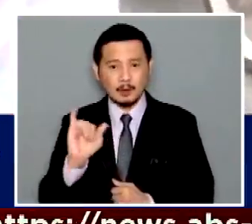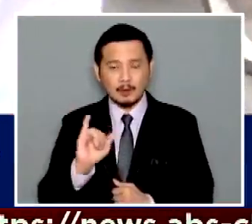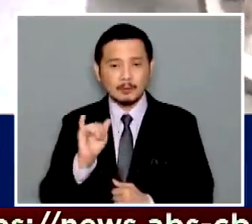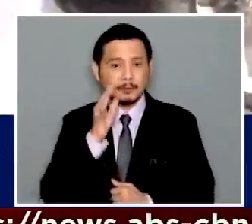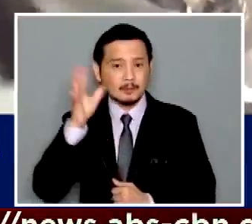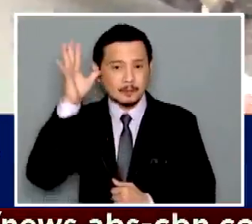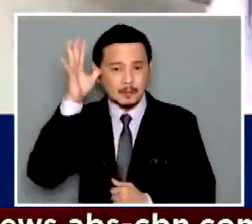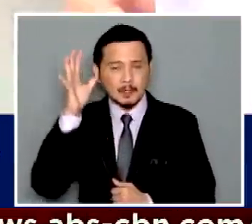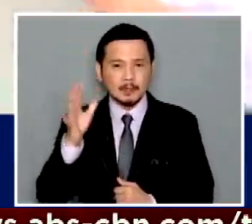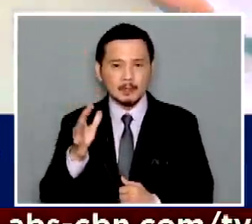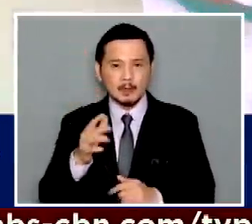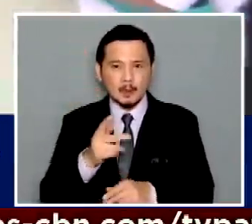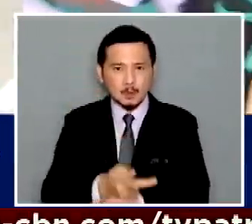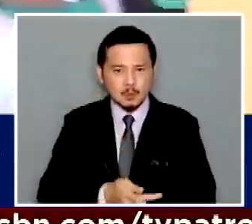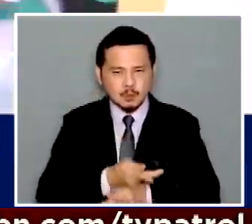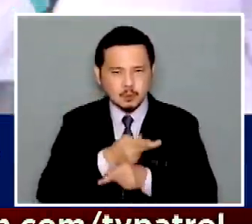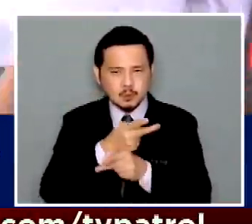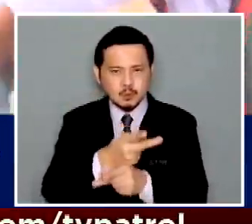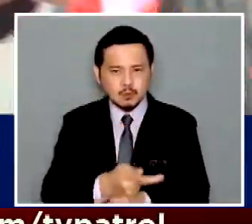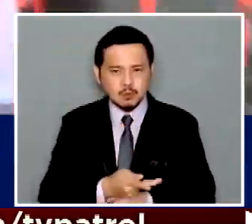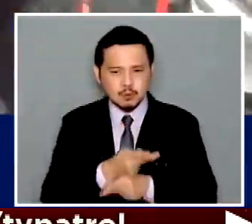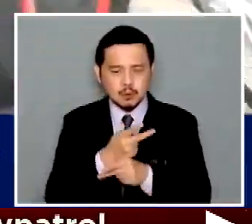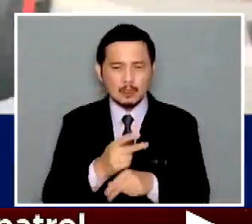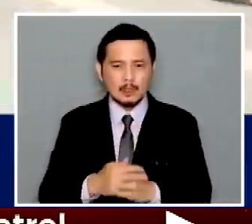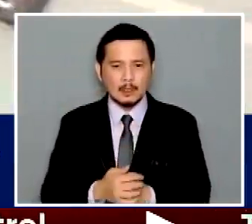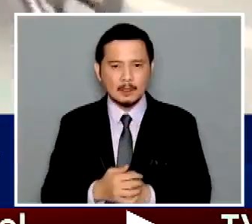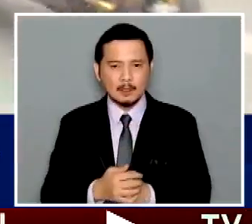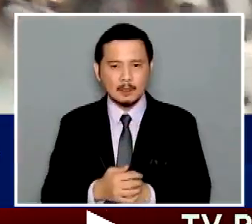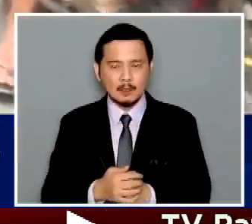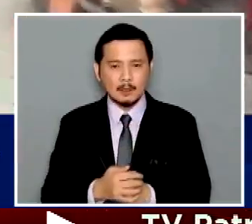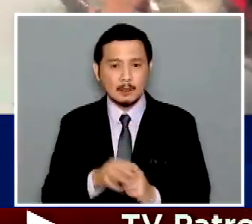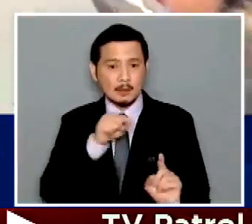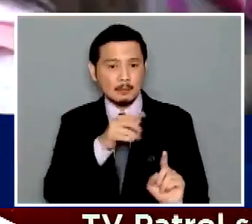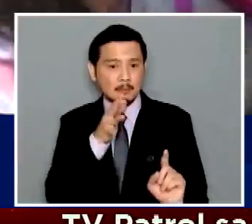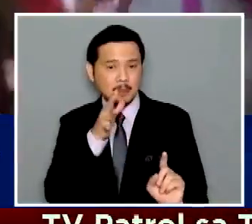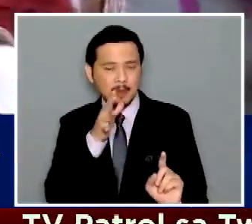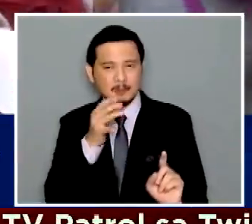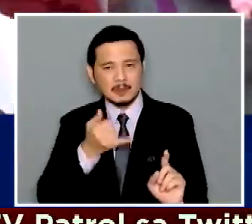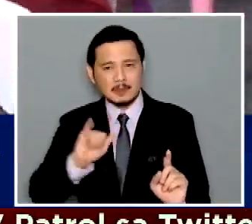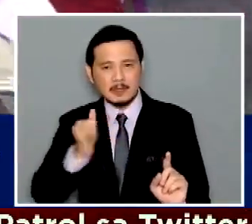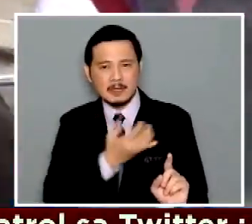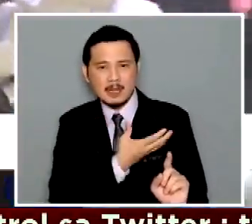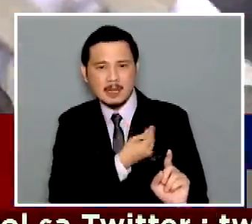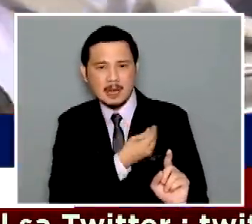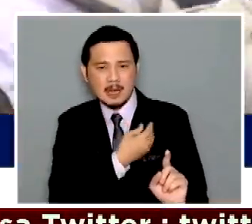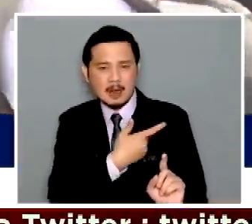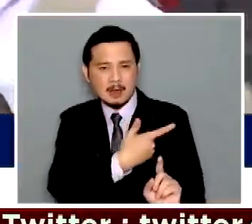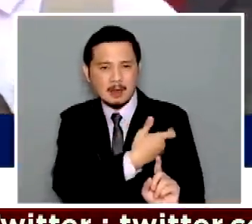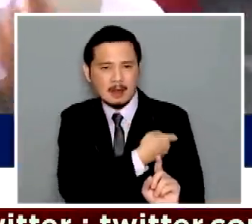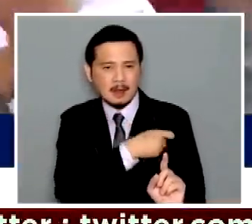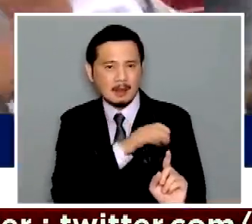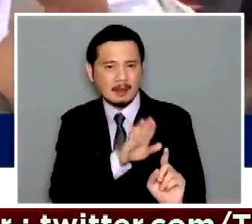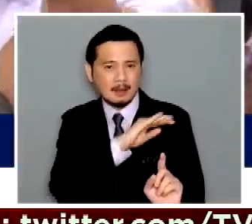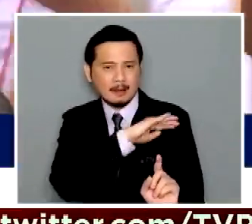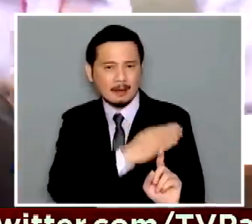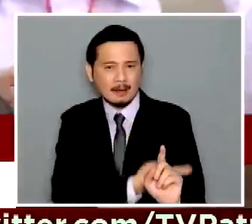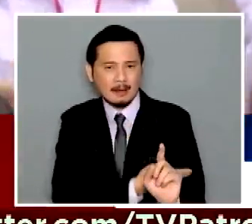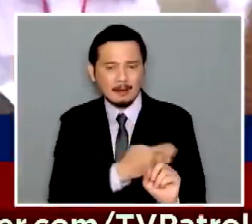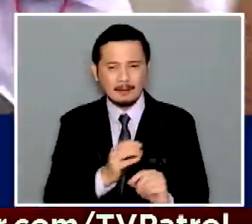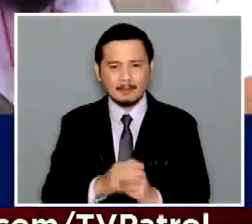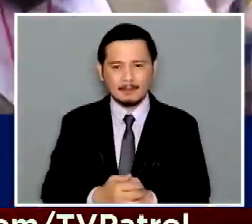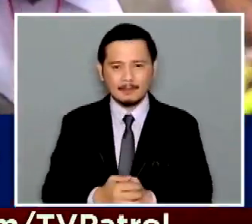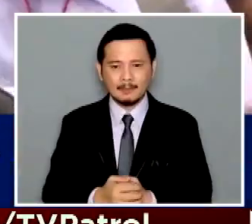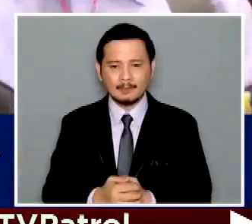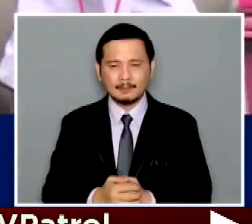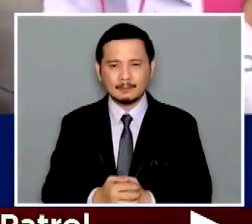magulang. Pero si Emeline, takot pang pabakunahan kontra COVID ang anak. Natatakot po kasi ako, ma'am. Siyempre po, isang anak ko lang po